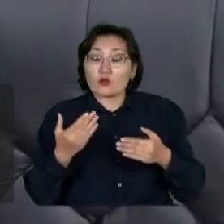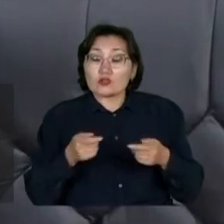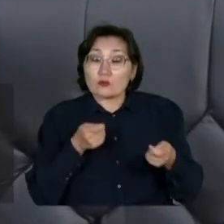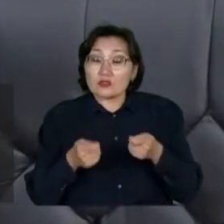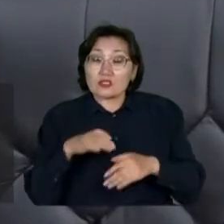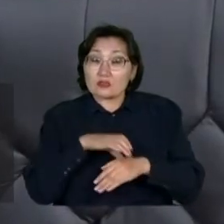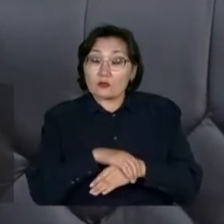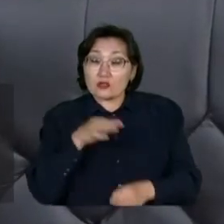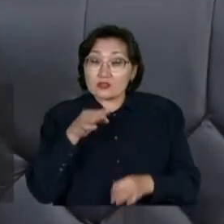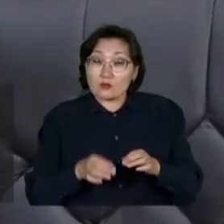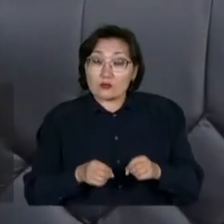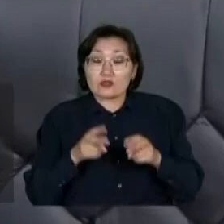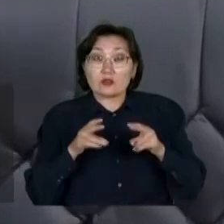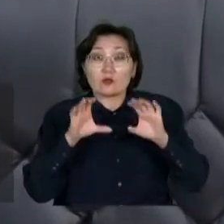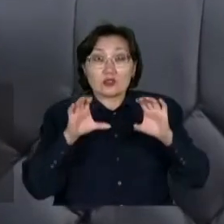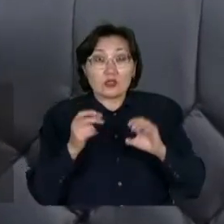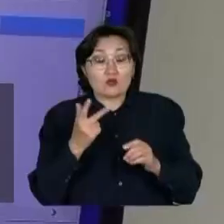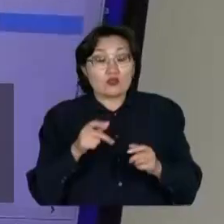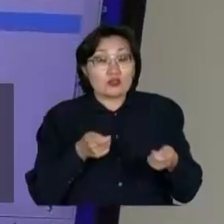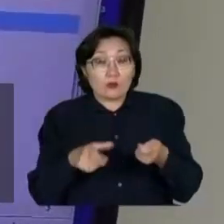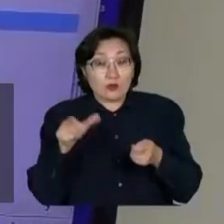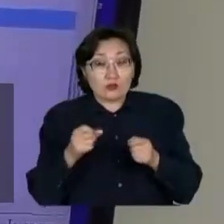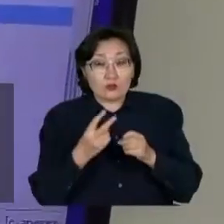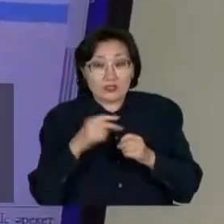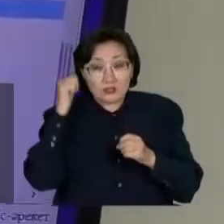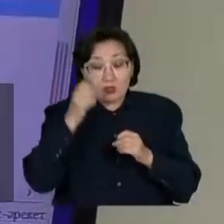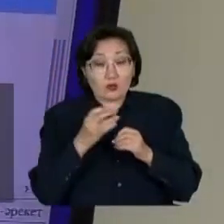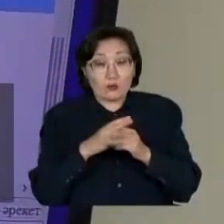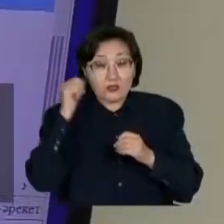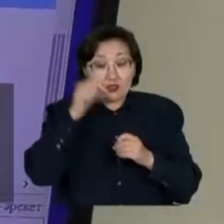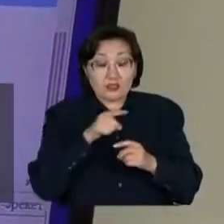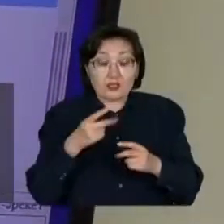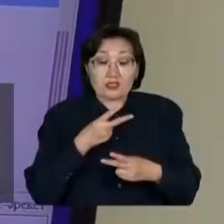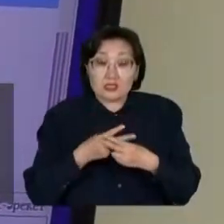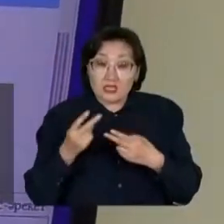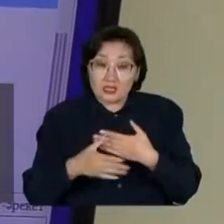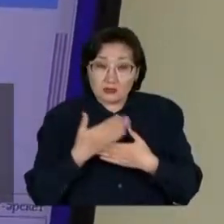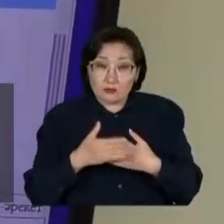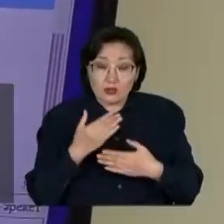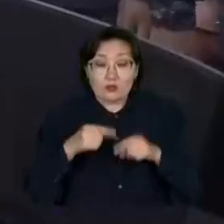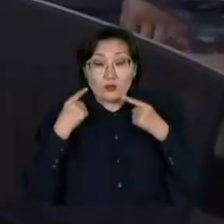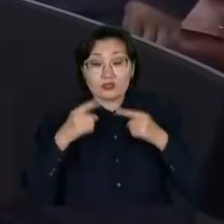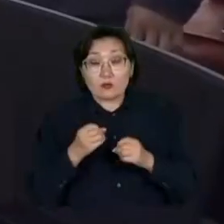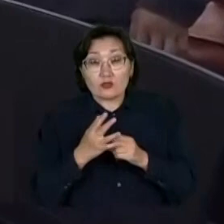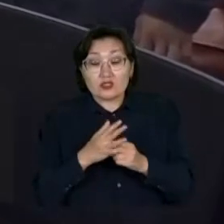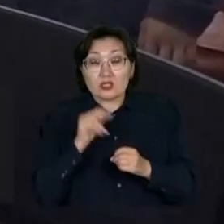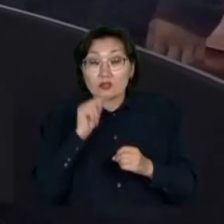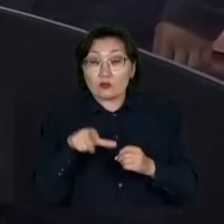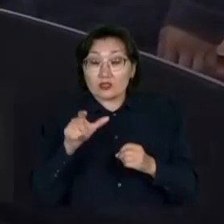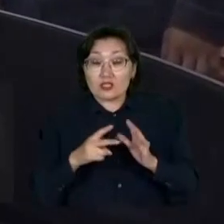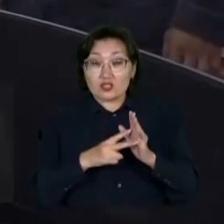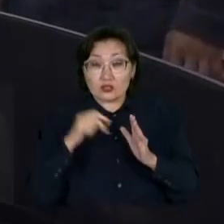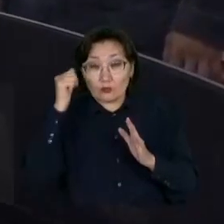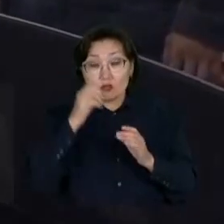Судья қылмыстық істің негізгі үш ұйымдастырушысын 12 жылдан 15 жылға дейін бас бостандығынан айырды. Ал өзге 15 сотталушы 7